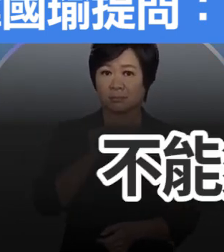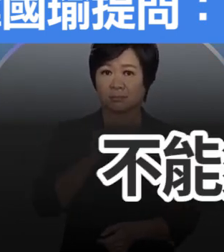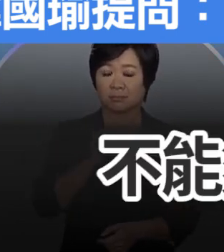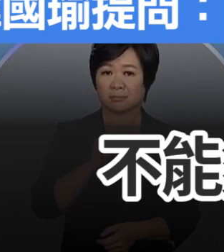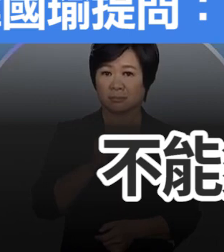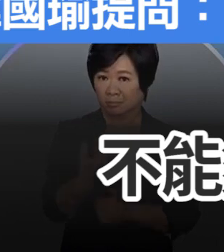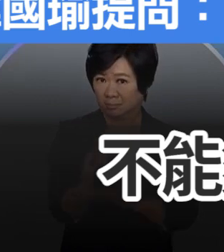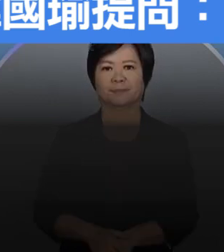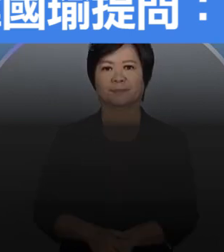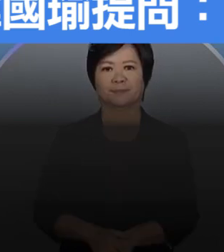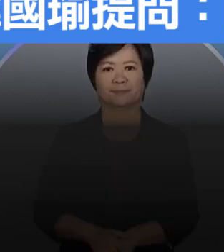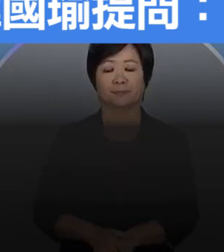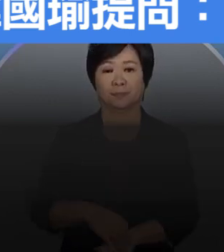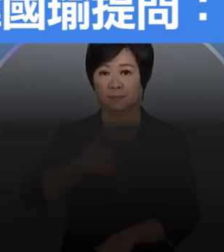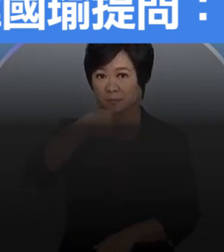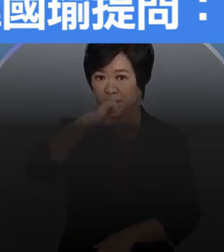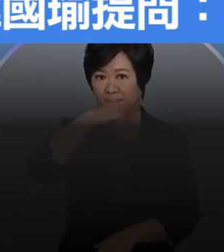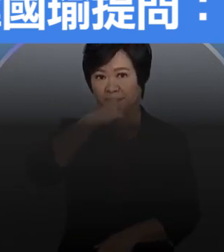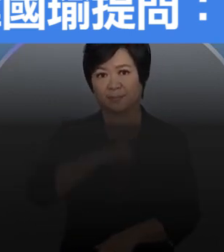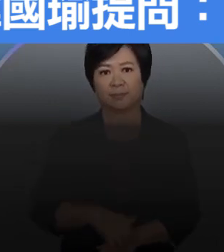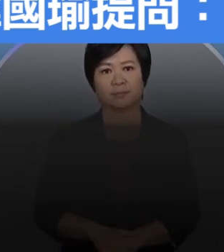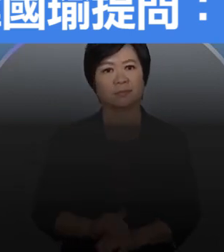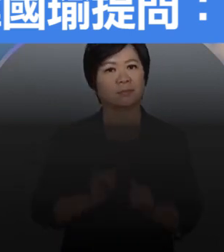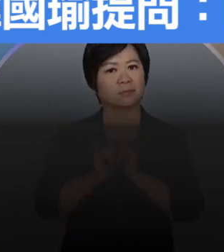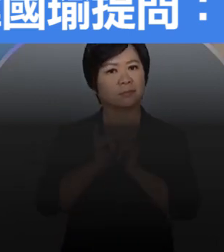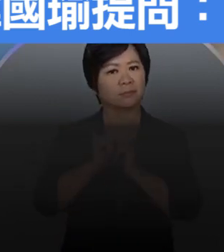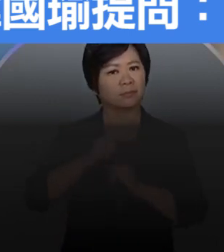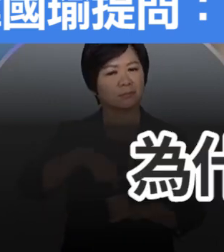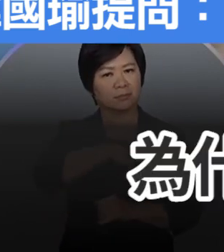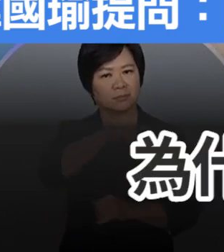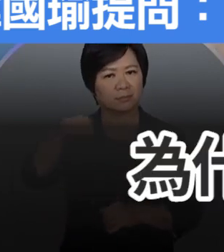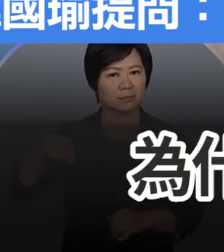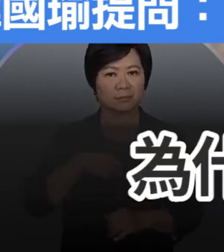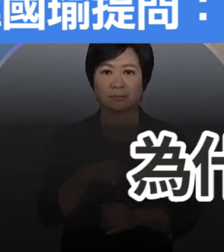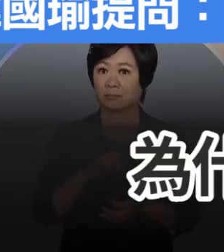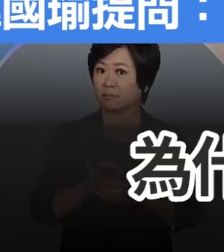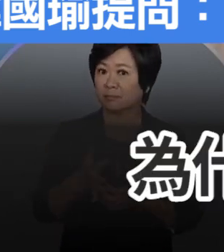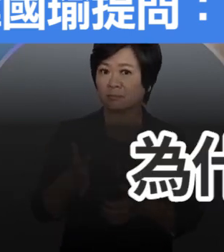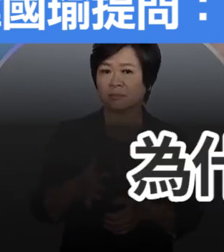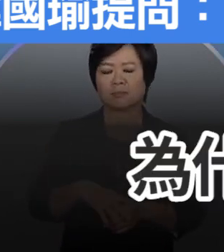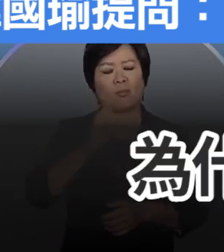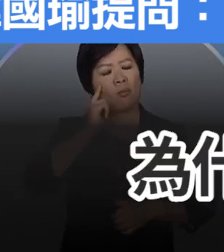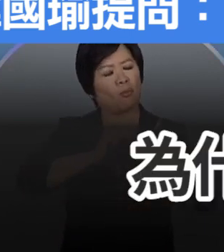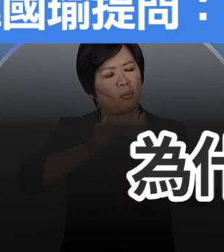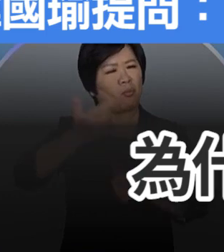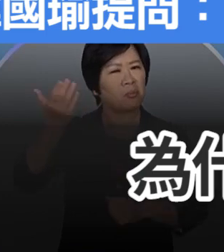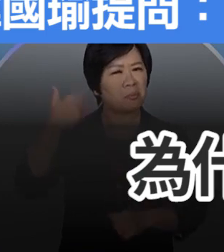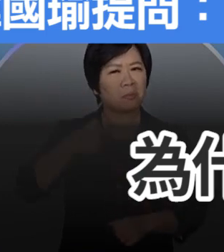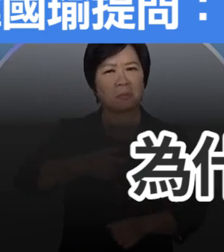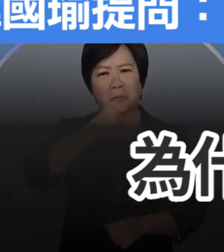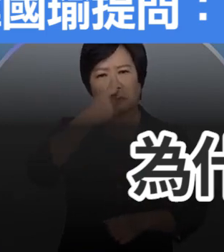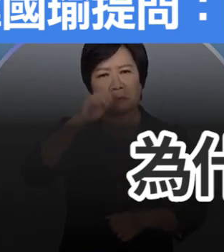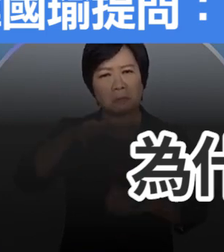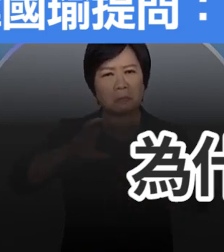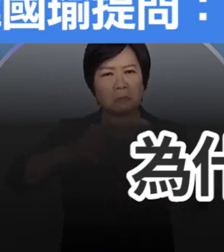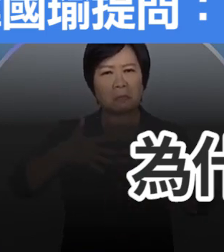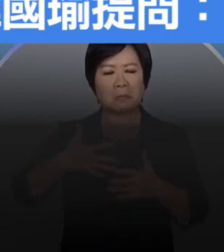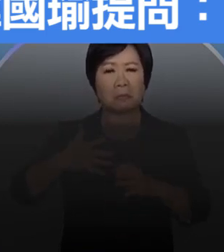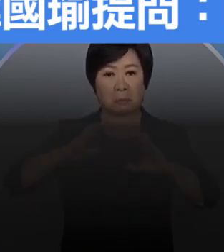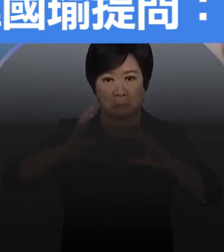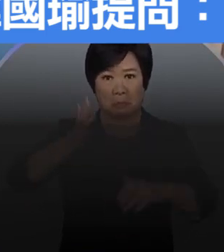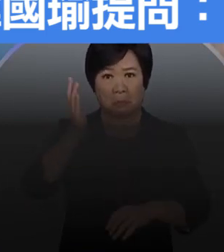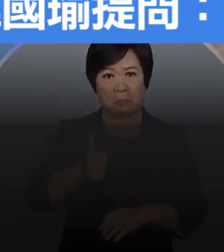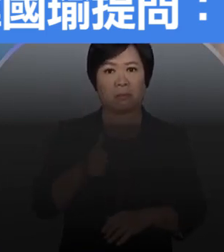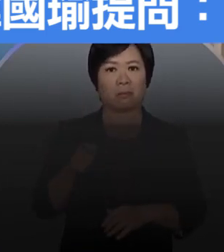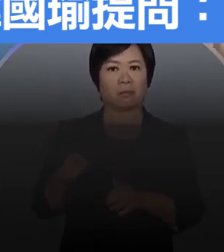一个标准吗？台湾民众所真正为什么怀念蒋经国先生那个时代，那